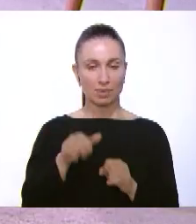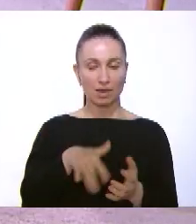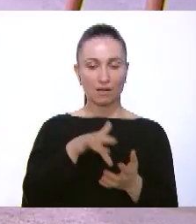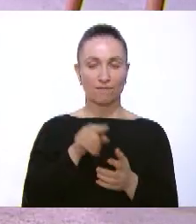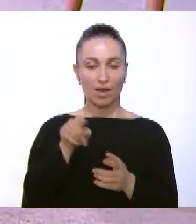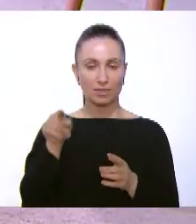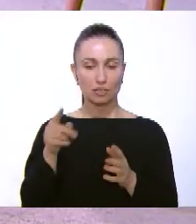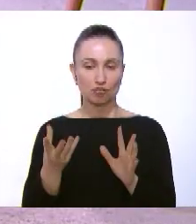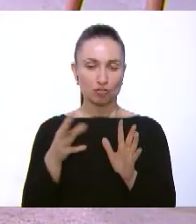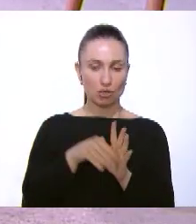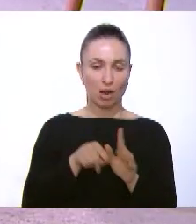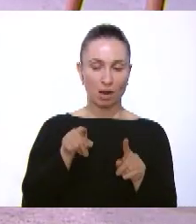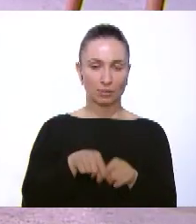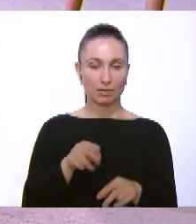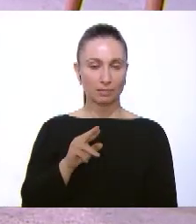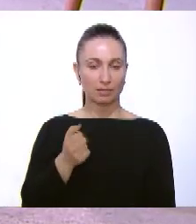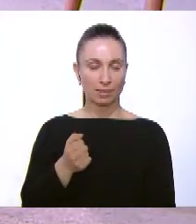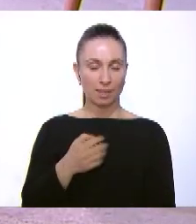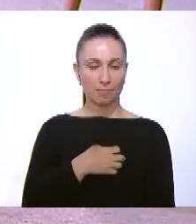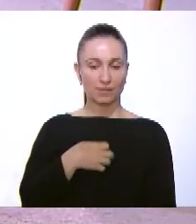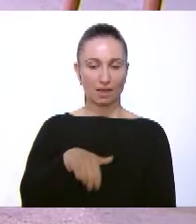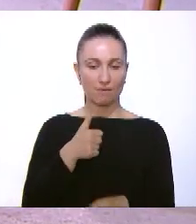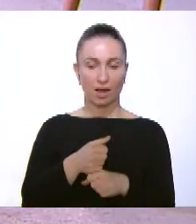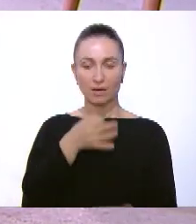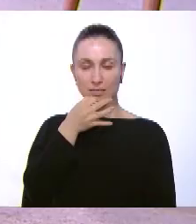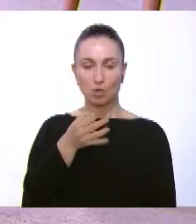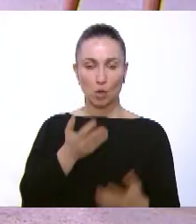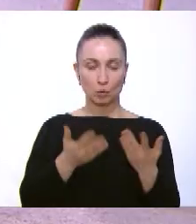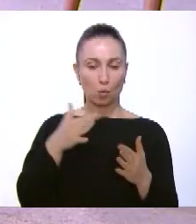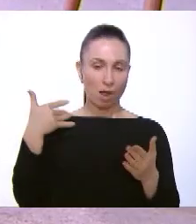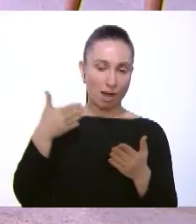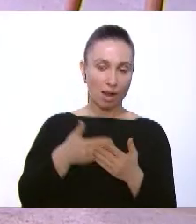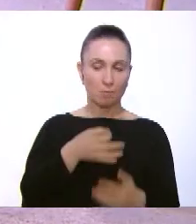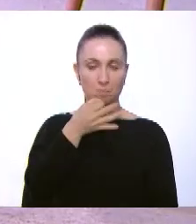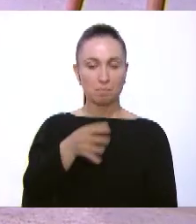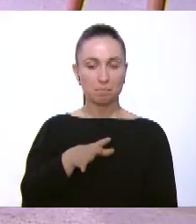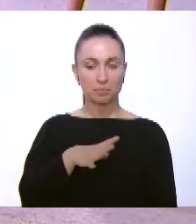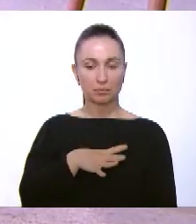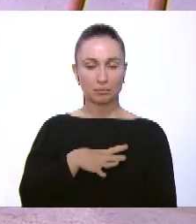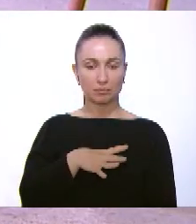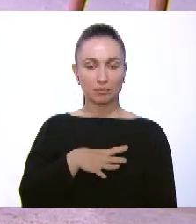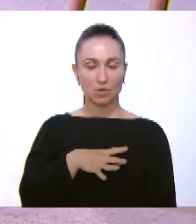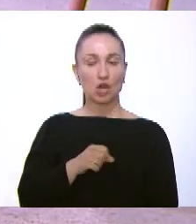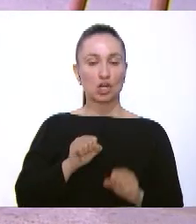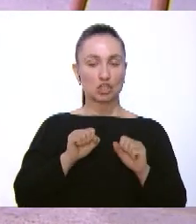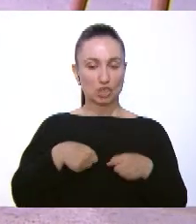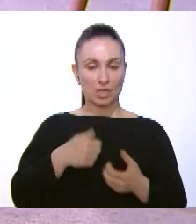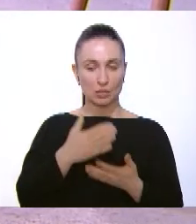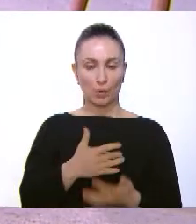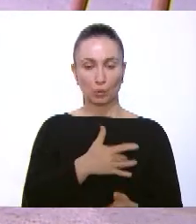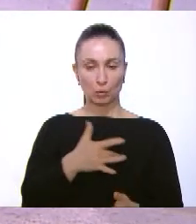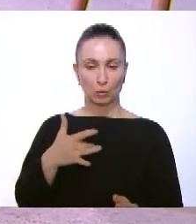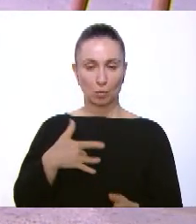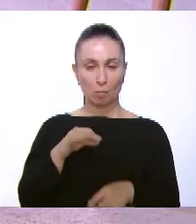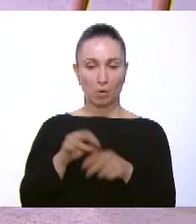ქვეყნების ჩართულობით და თავარი სათქმელი. თუ აქამდე ვლაპარაკობდით, რომ შესაძლებელია